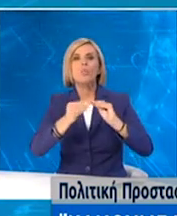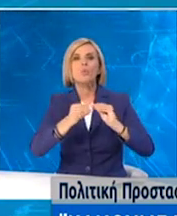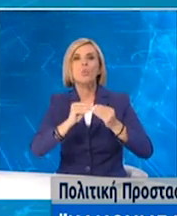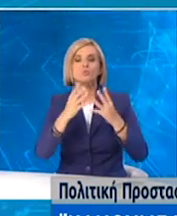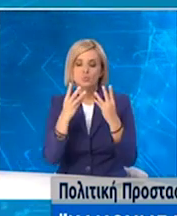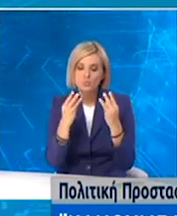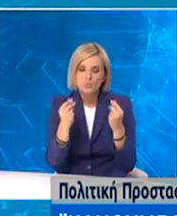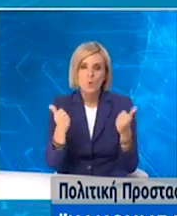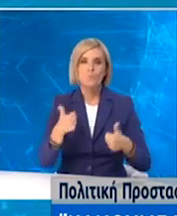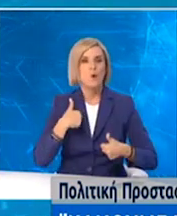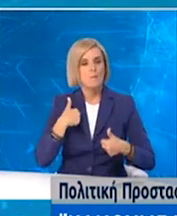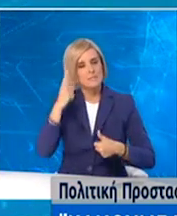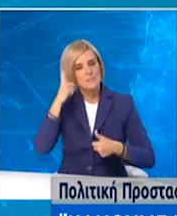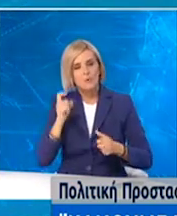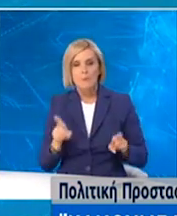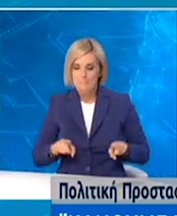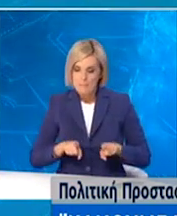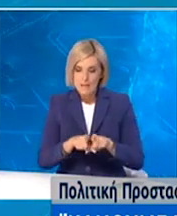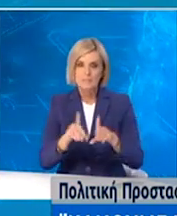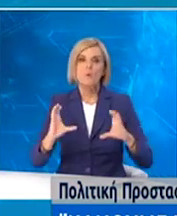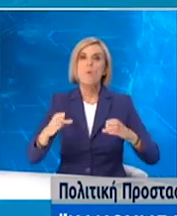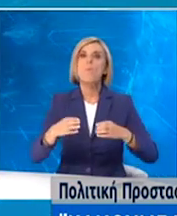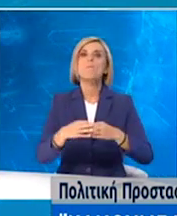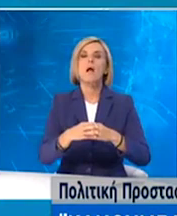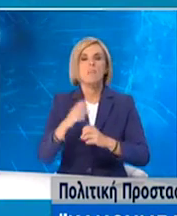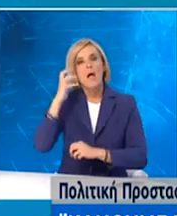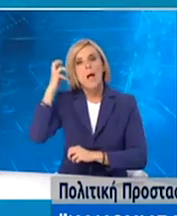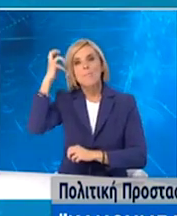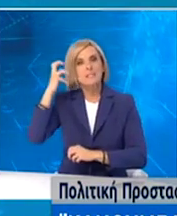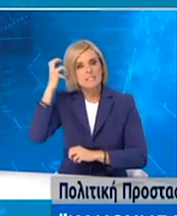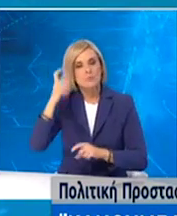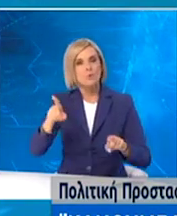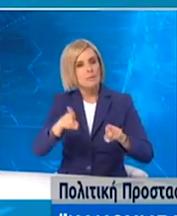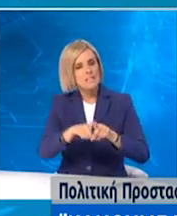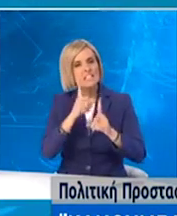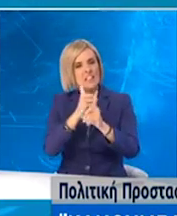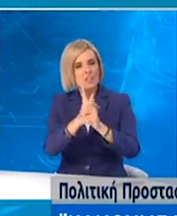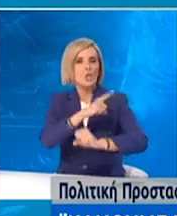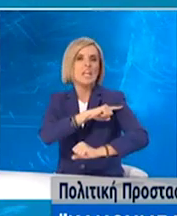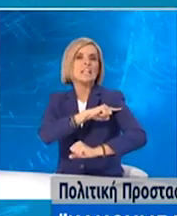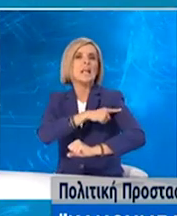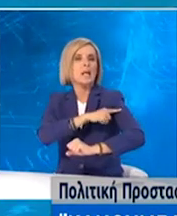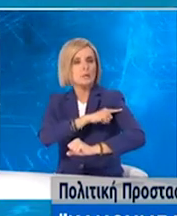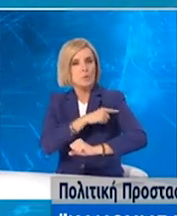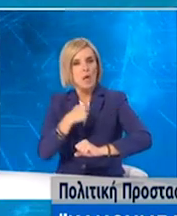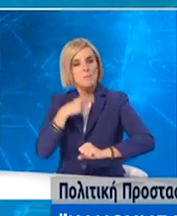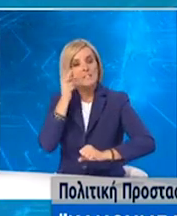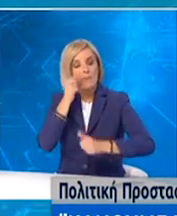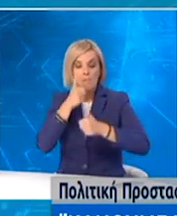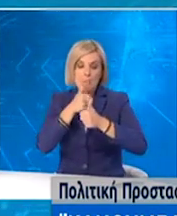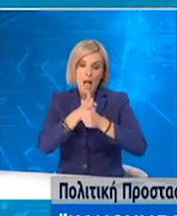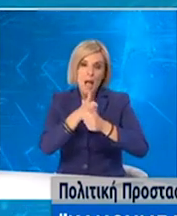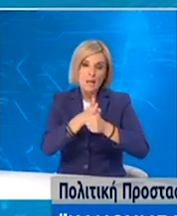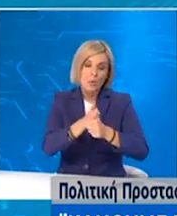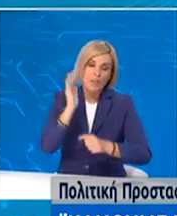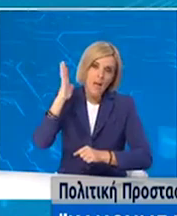συνεχώς με την ομάδα των επιστημόνων και των επιδημιολόγων την παρακολουθούμε και την αναπροσαρμόζουμε σε